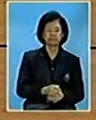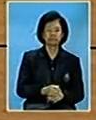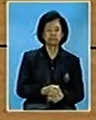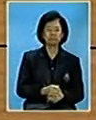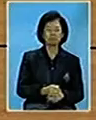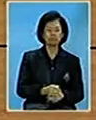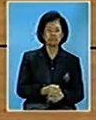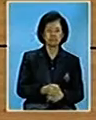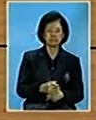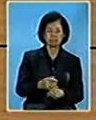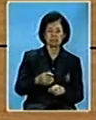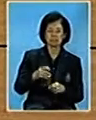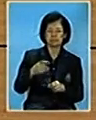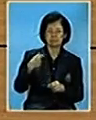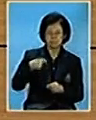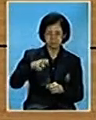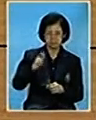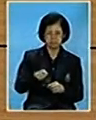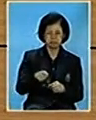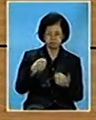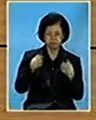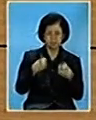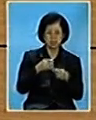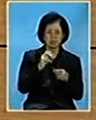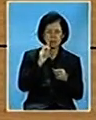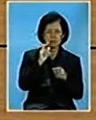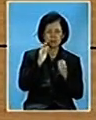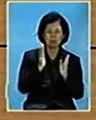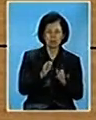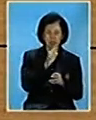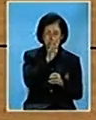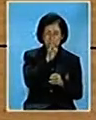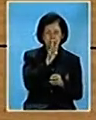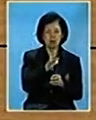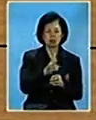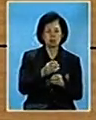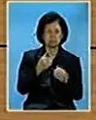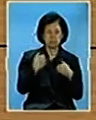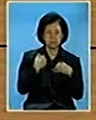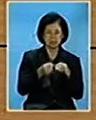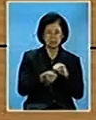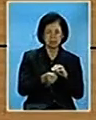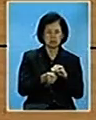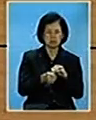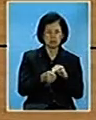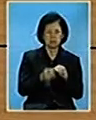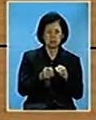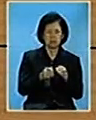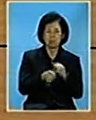ตุลาการบางท่านถูกข้อครหากล่าวหาว่ามีการลอกข้อส